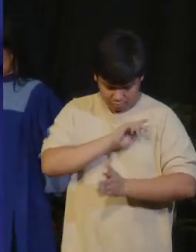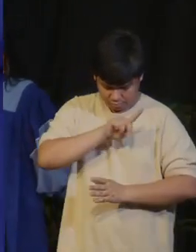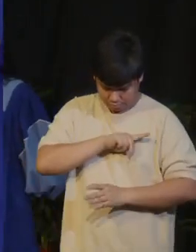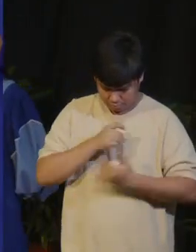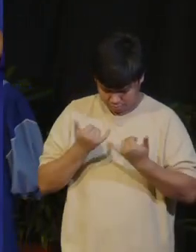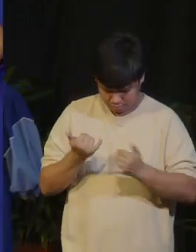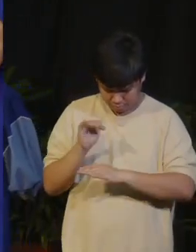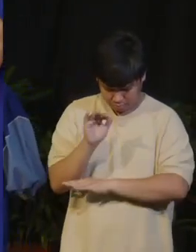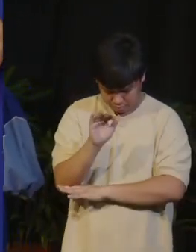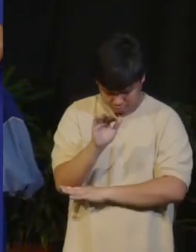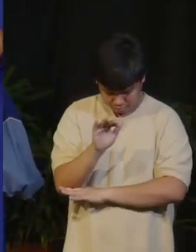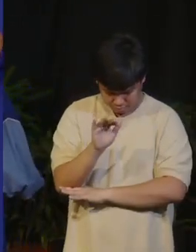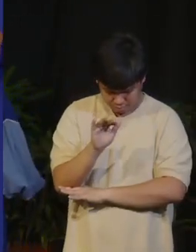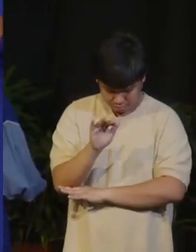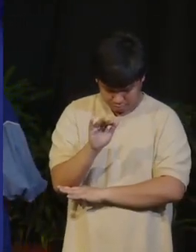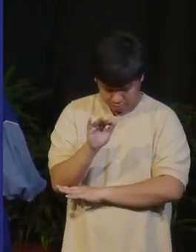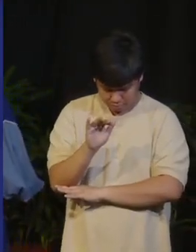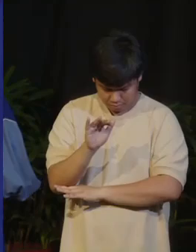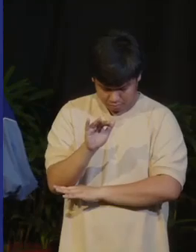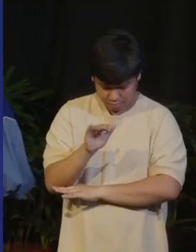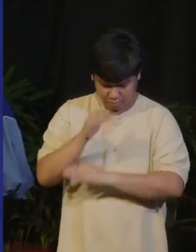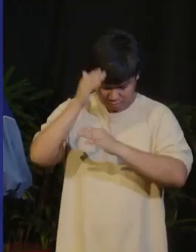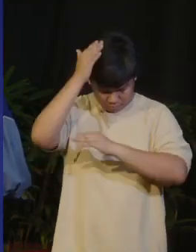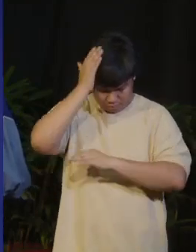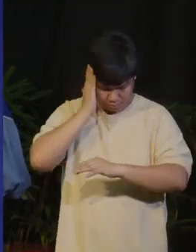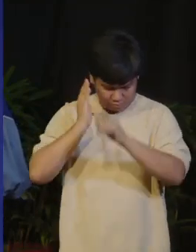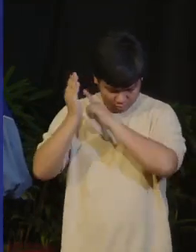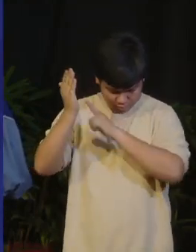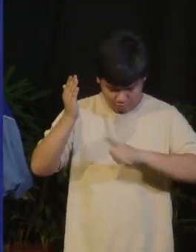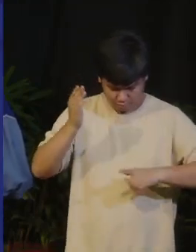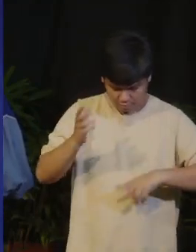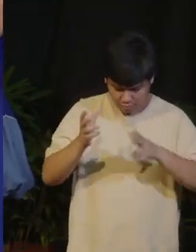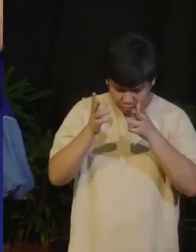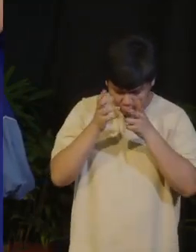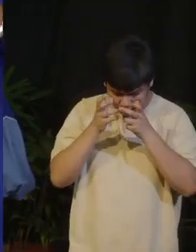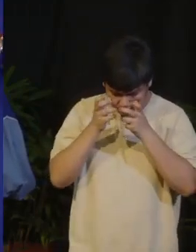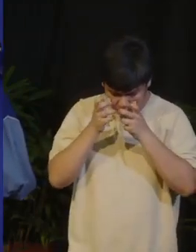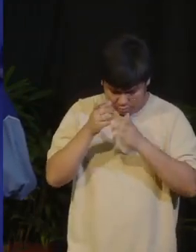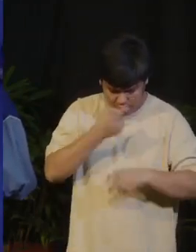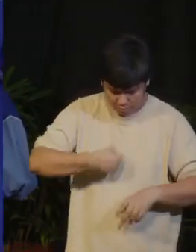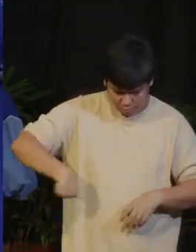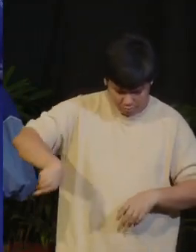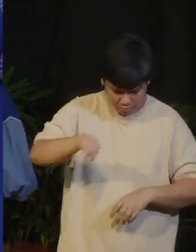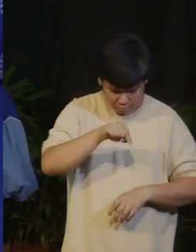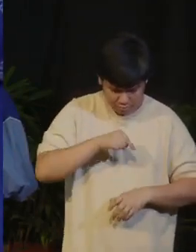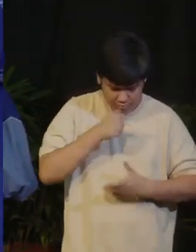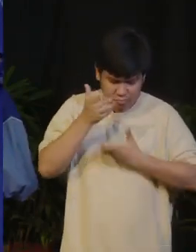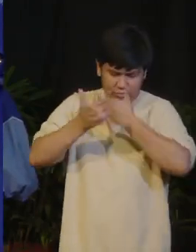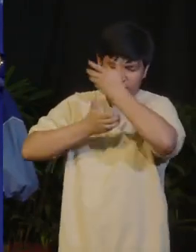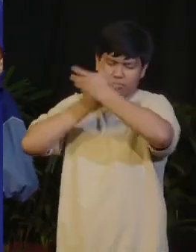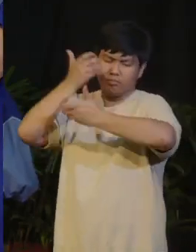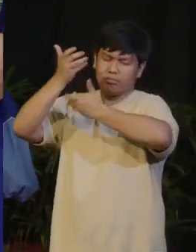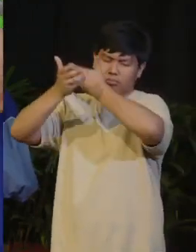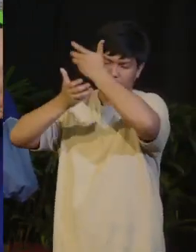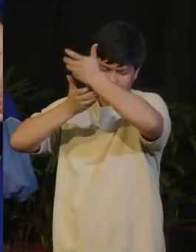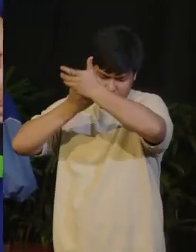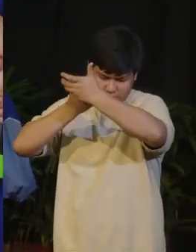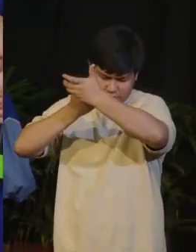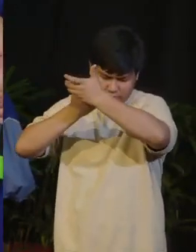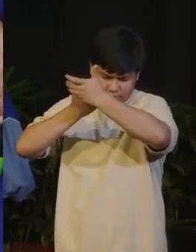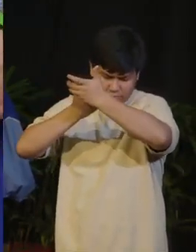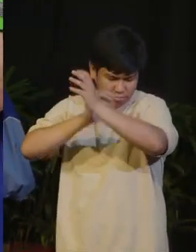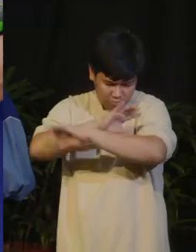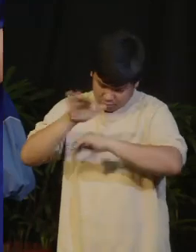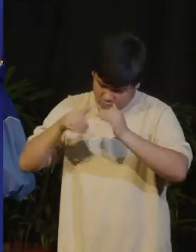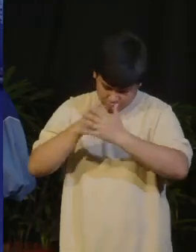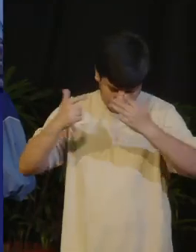ngayong hapong ito, pakinggan niyo, O Diyos, ang aming pangungumpisal sa inyo ng